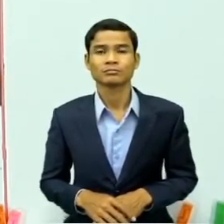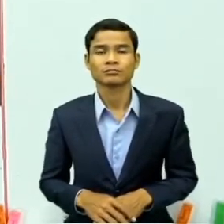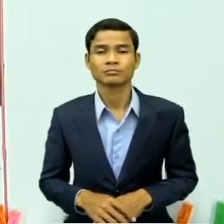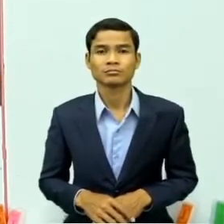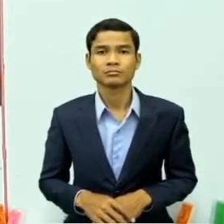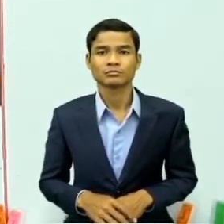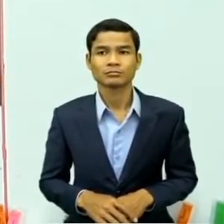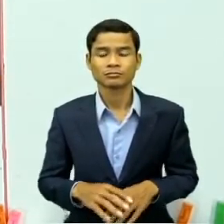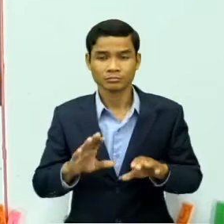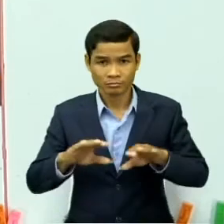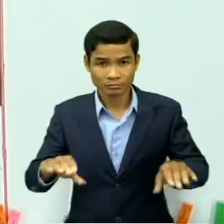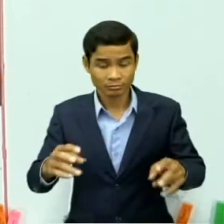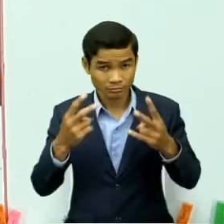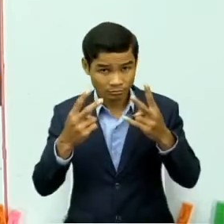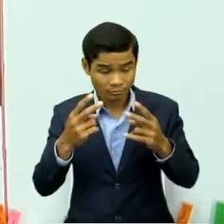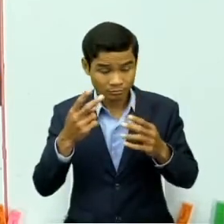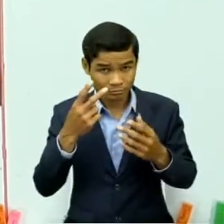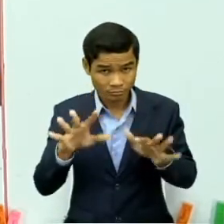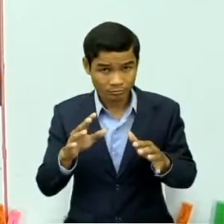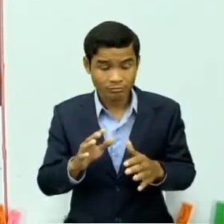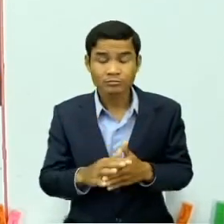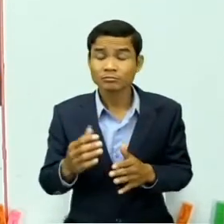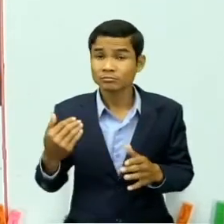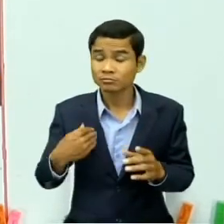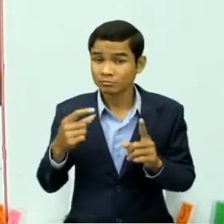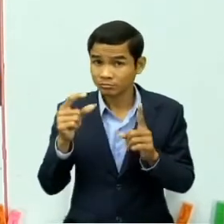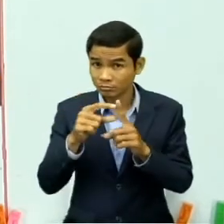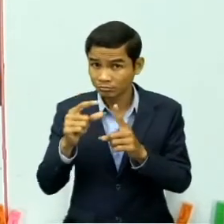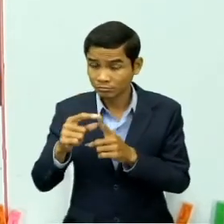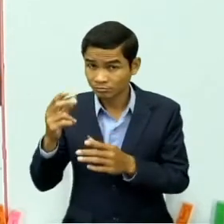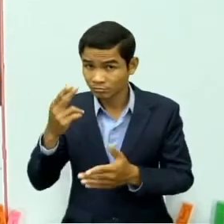chà con kịch khơi này con miên bia ấy khả